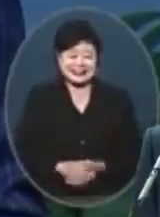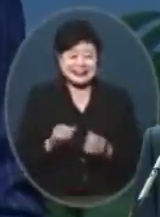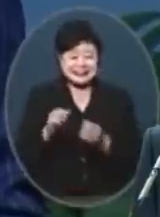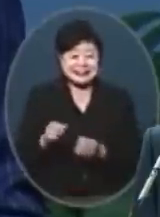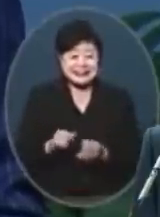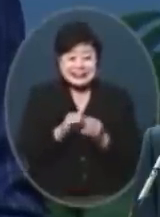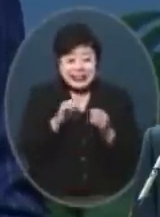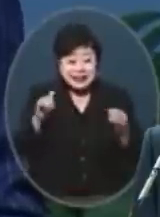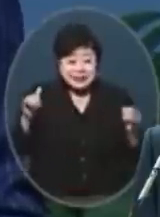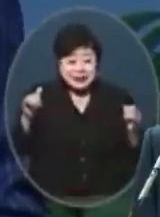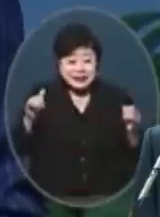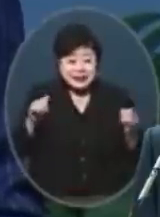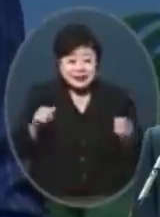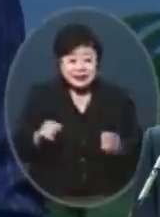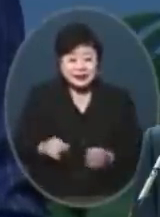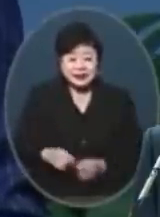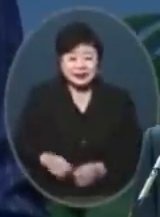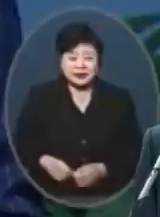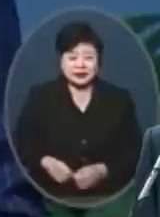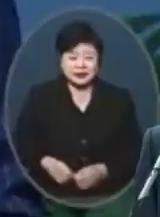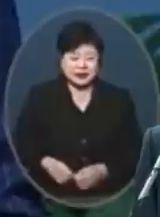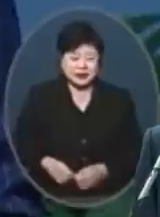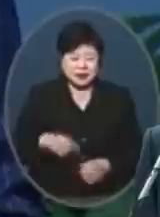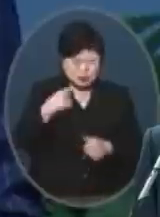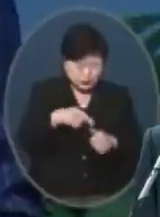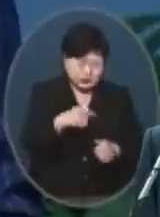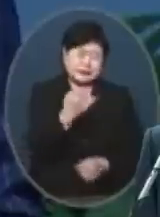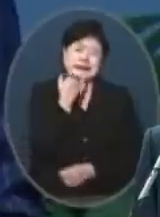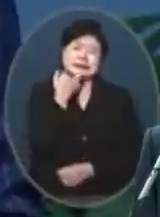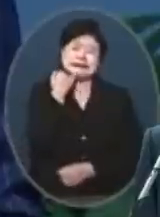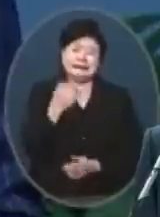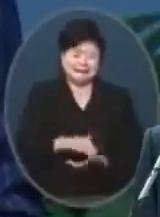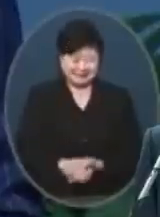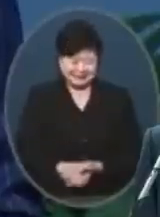사람들이 좀 무시해도 상관없습니다.